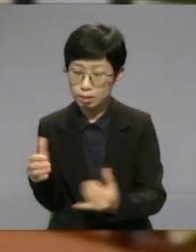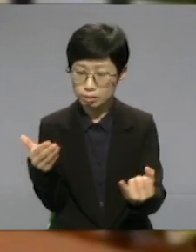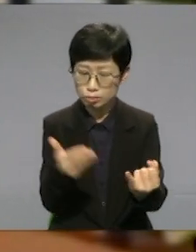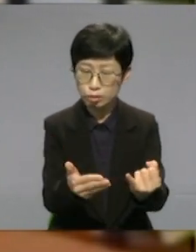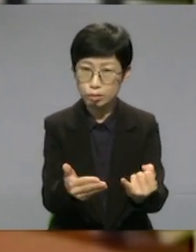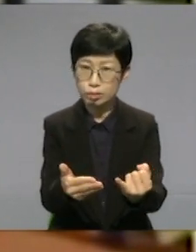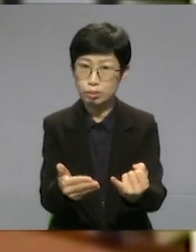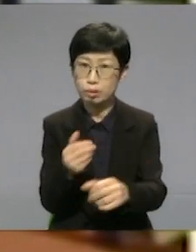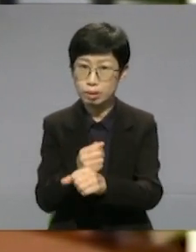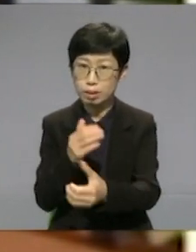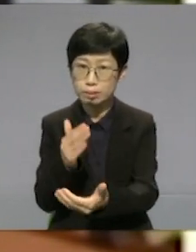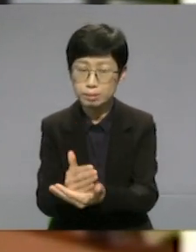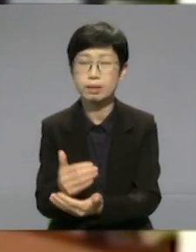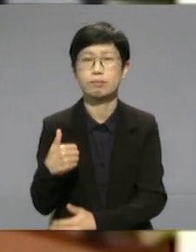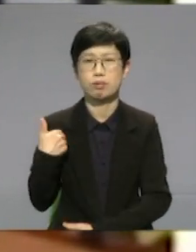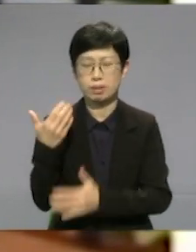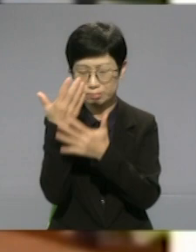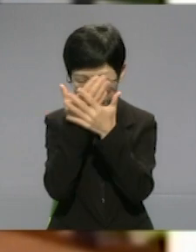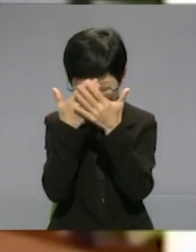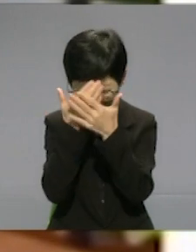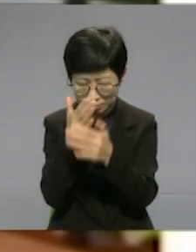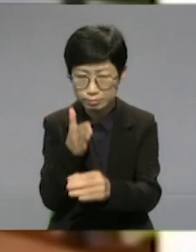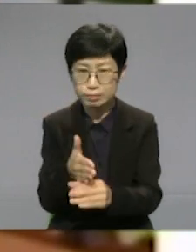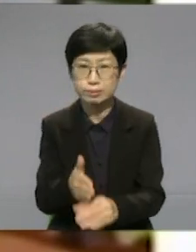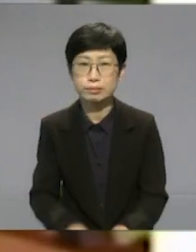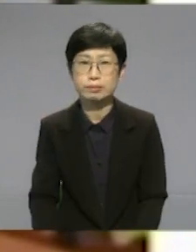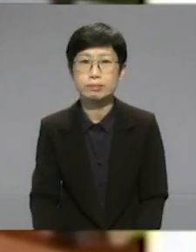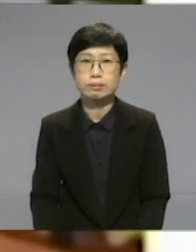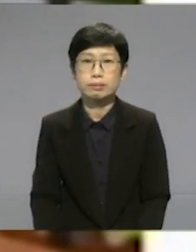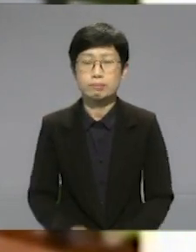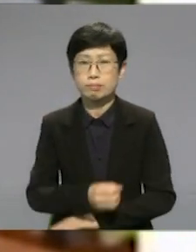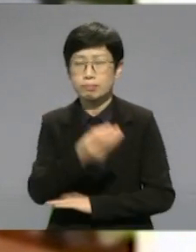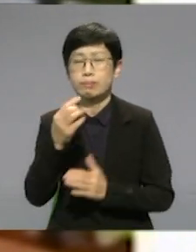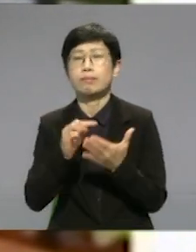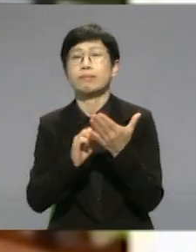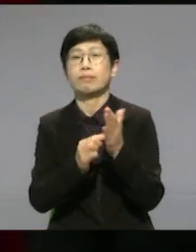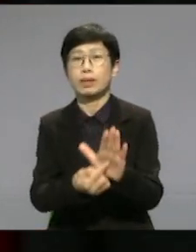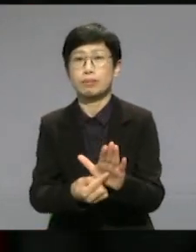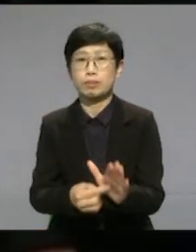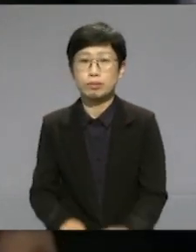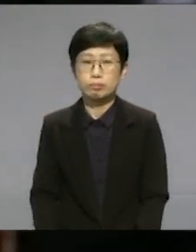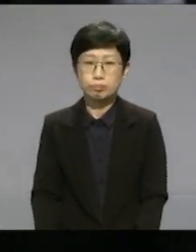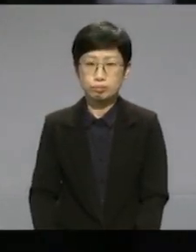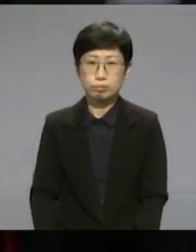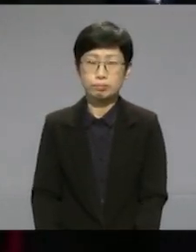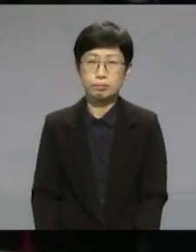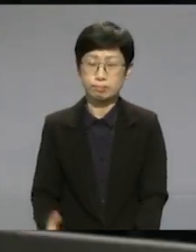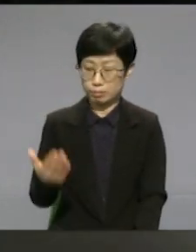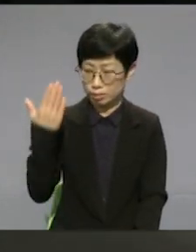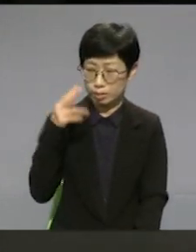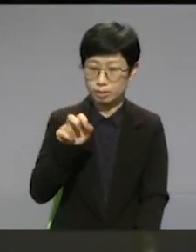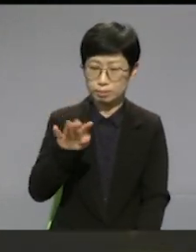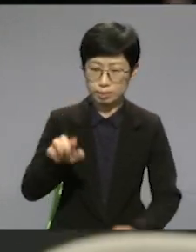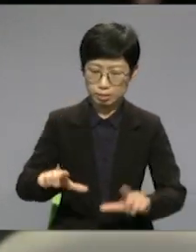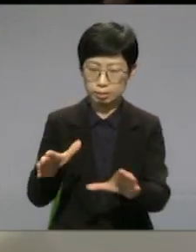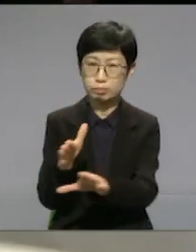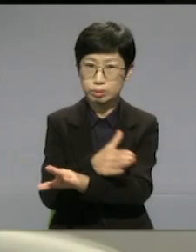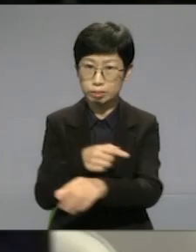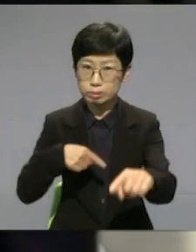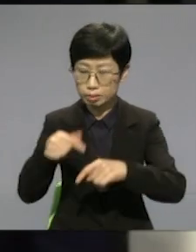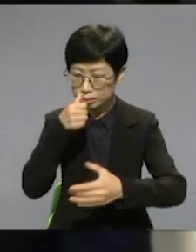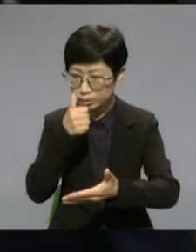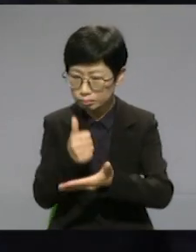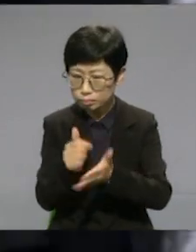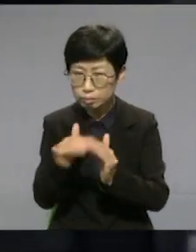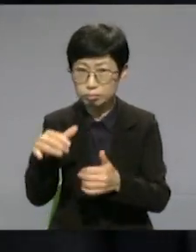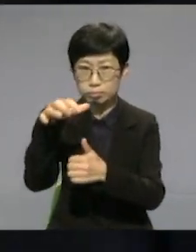면회를 허용할지 미지수인 것으로 알려졌습니다. 현지 매체에 따르면 미얀마 군정은 지난 24일부터 정치범들이